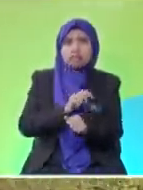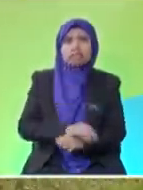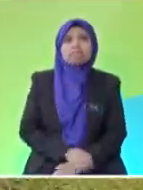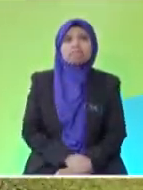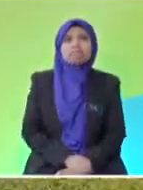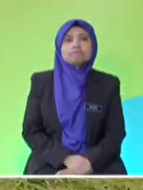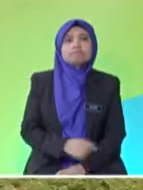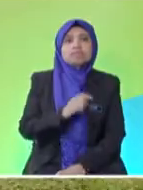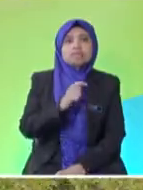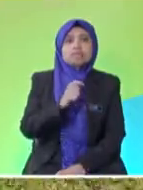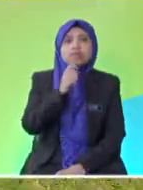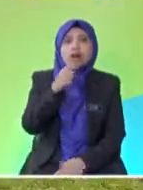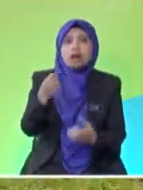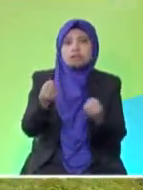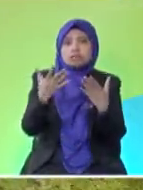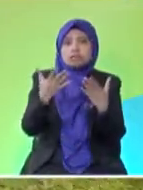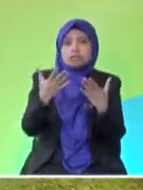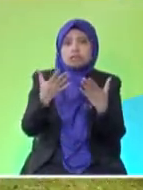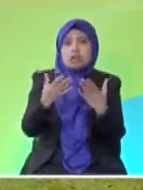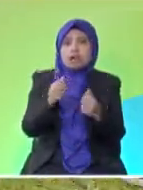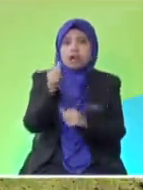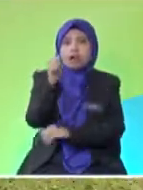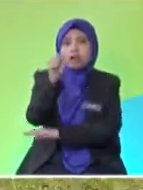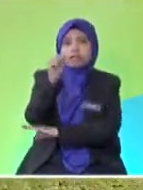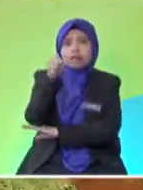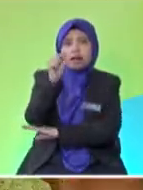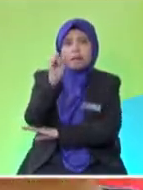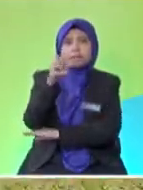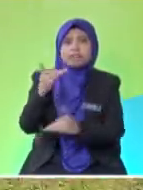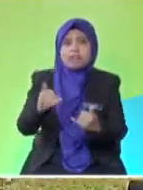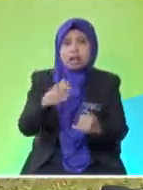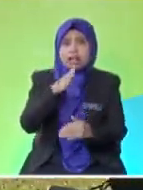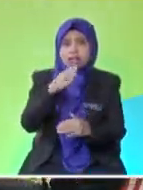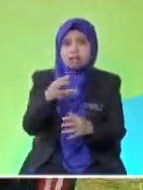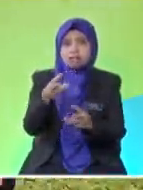nenek tua banyak sakit sekarang ini